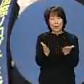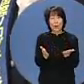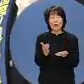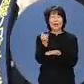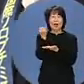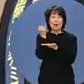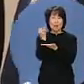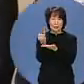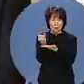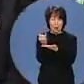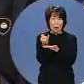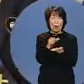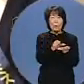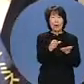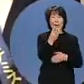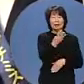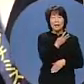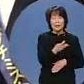出席されました。